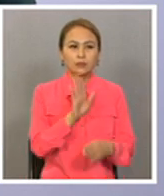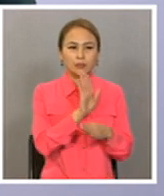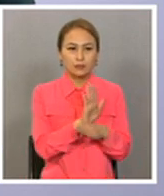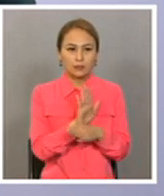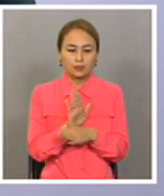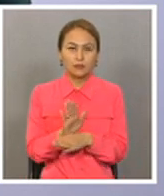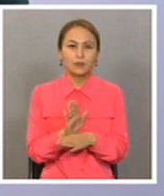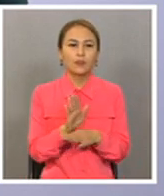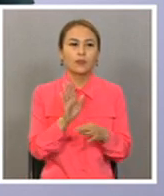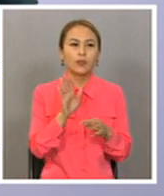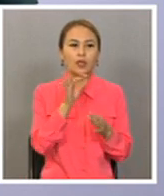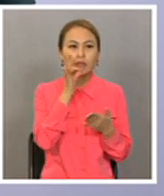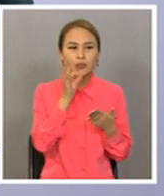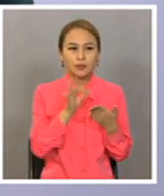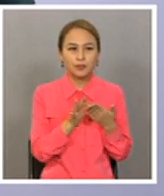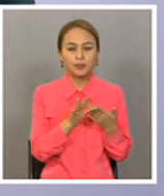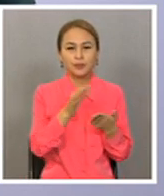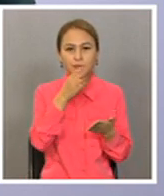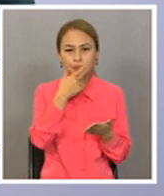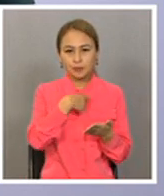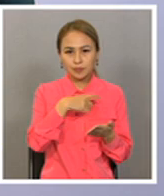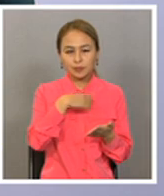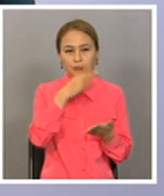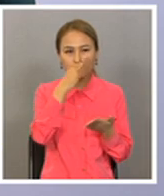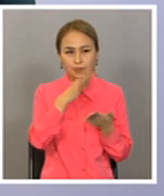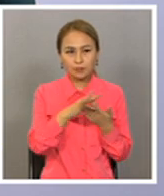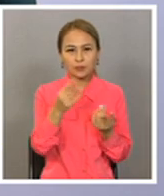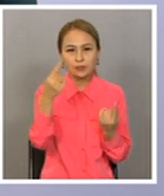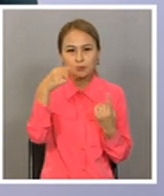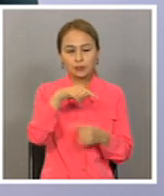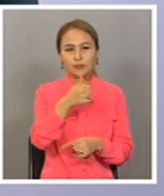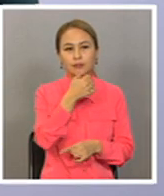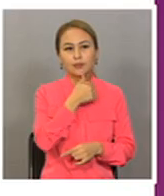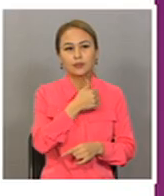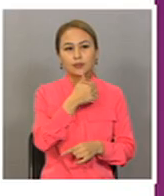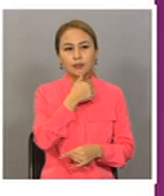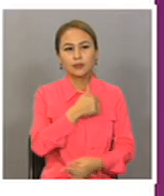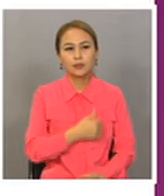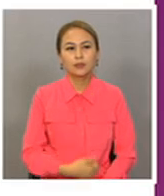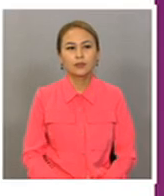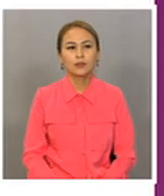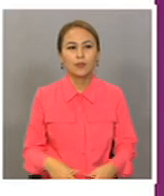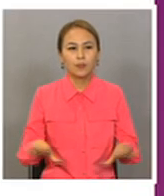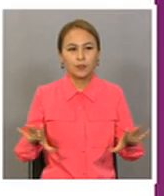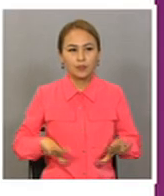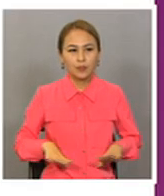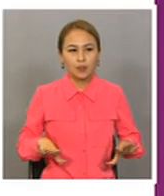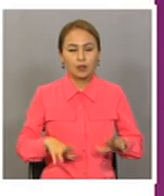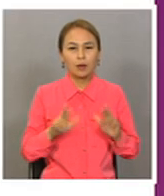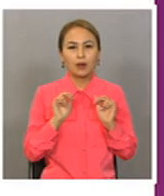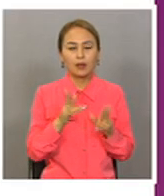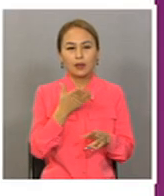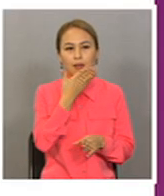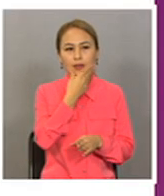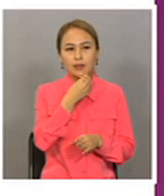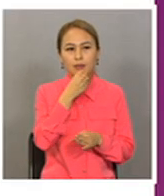тапсырманың жауабын өздеріңіздің жауабымен сәйкестендіріп көріңіздер. Жылқылар қалай әсемделген?